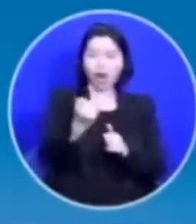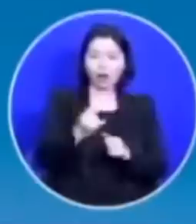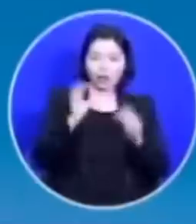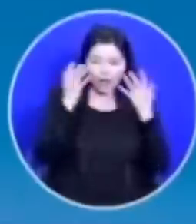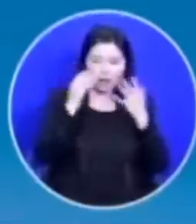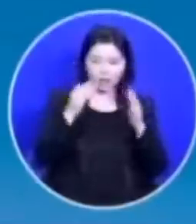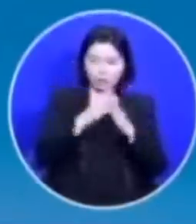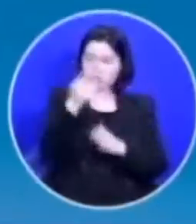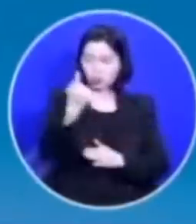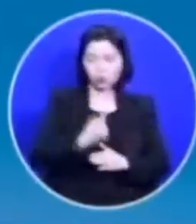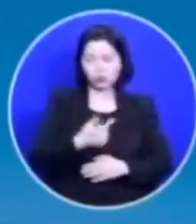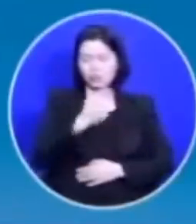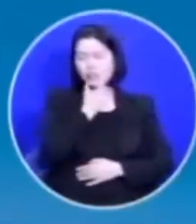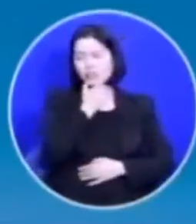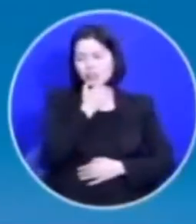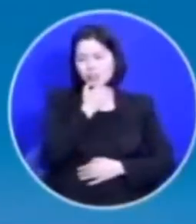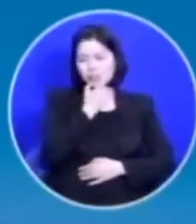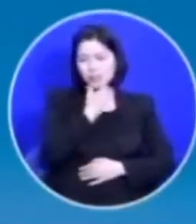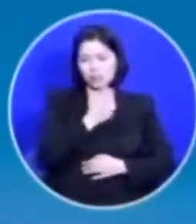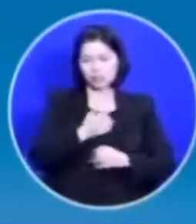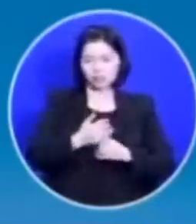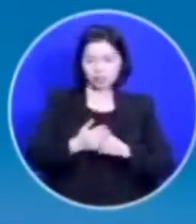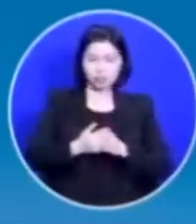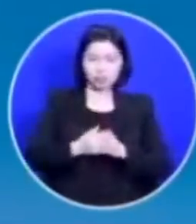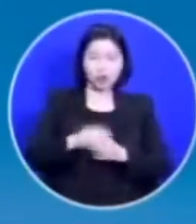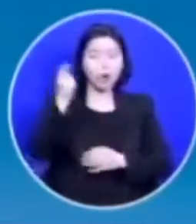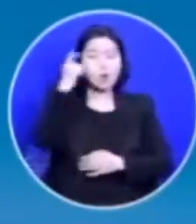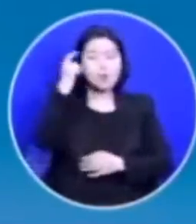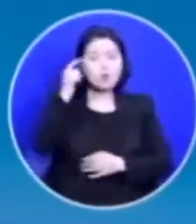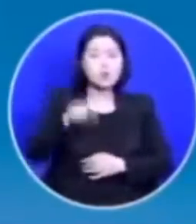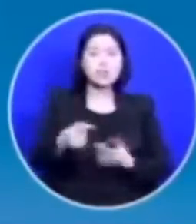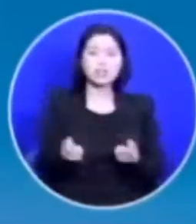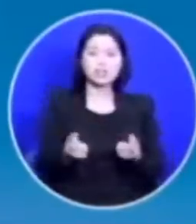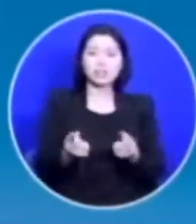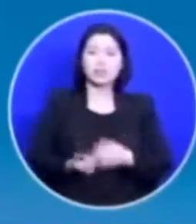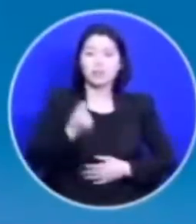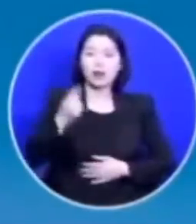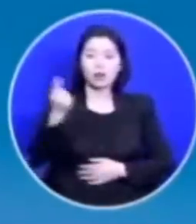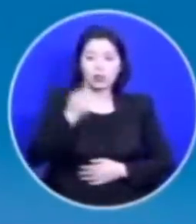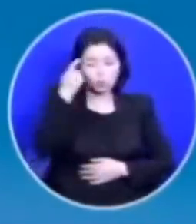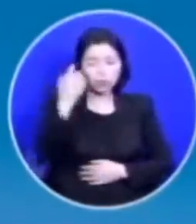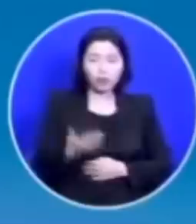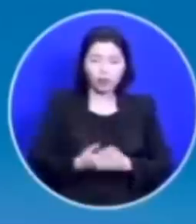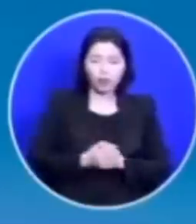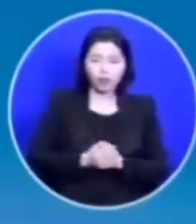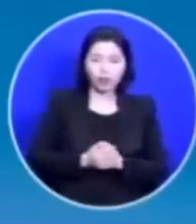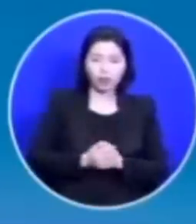들어오는 게 싫은 것 왜 이렇게 일찍 오는 거야 왜